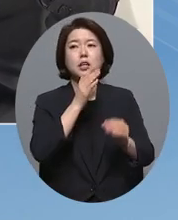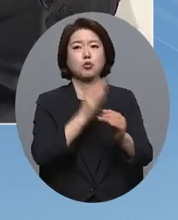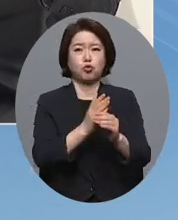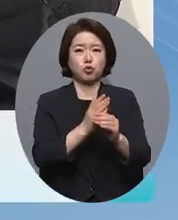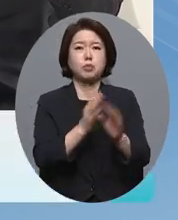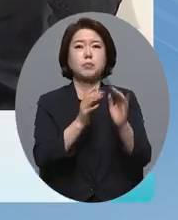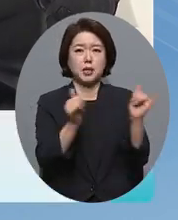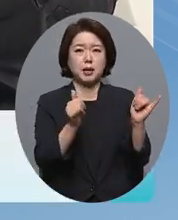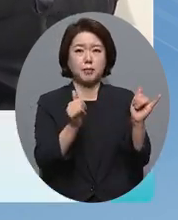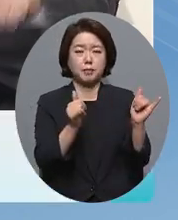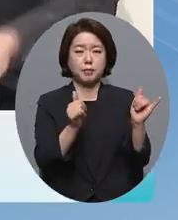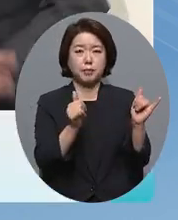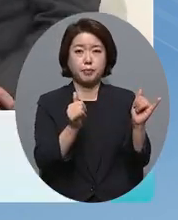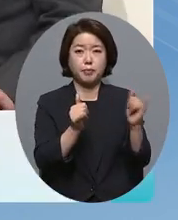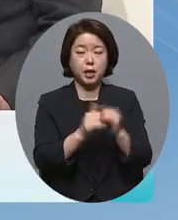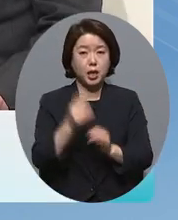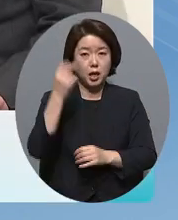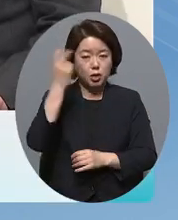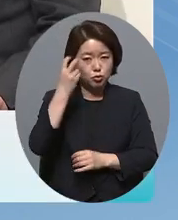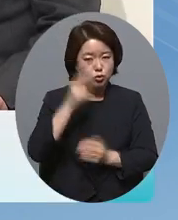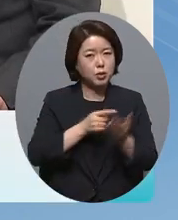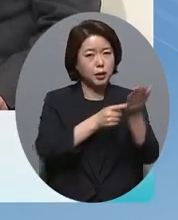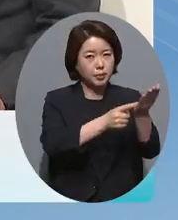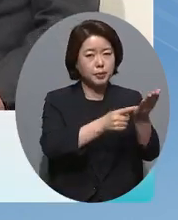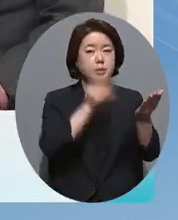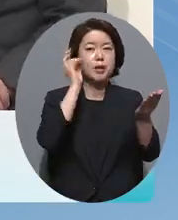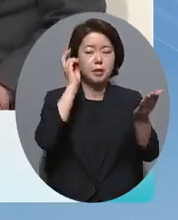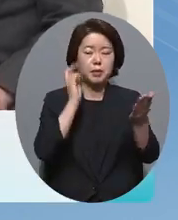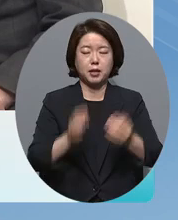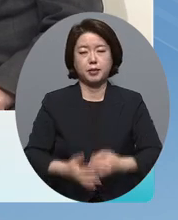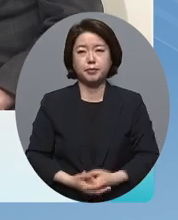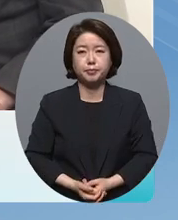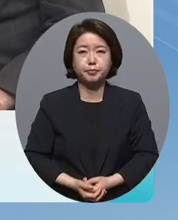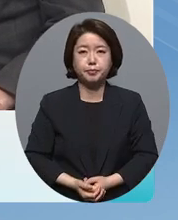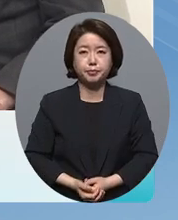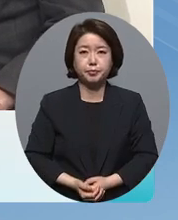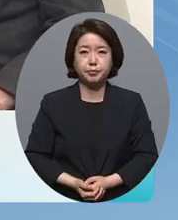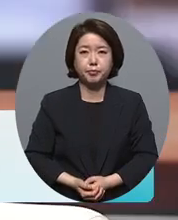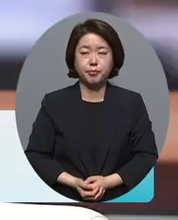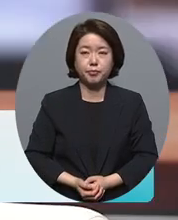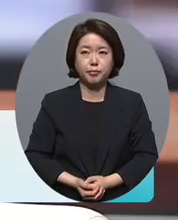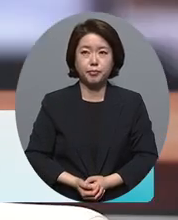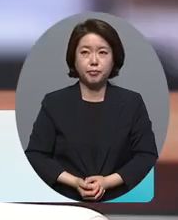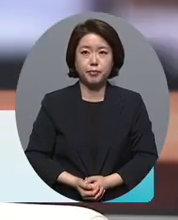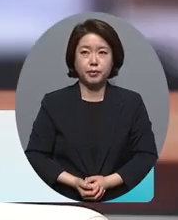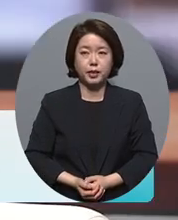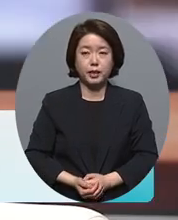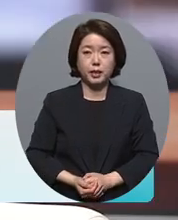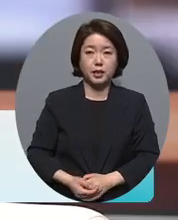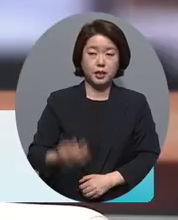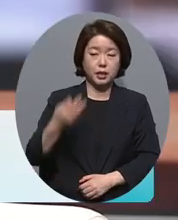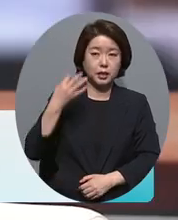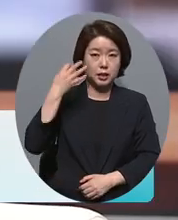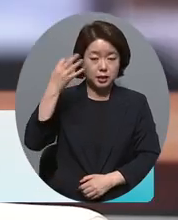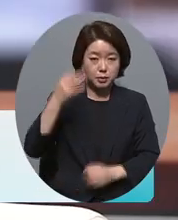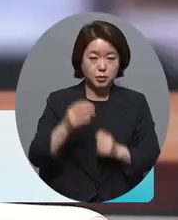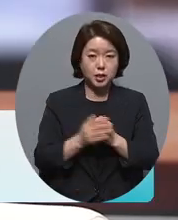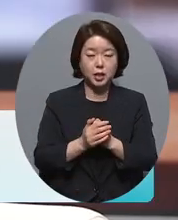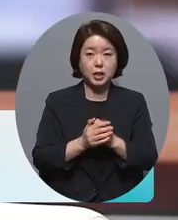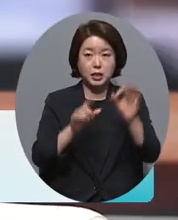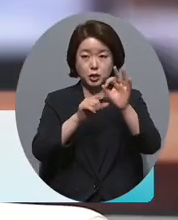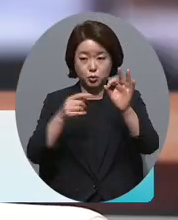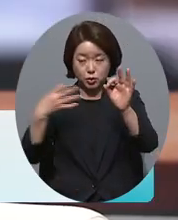인물에 있었기 때문에 아마 수사 의뢰를 할 것으로 이렇게 예상이 됩니다 14일에 조사를 1차 마무리를 한다고